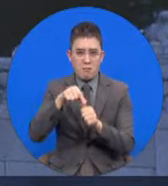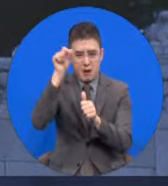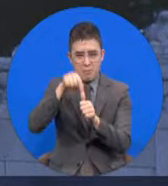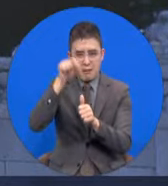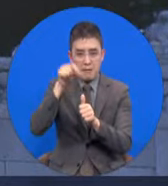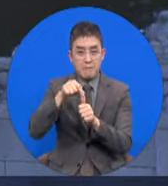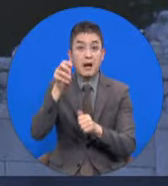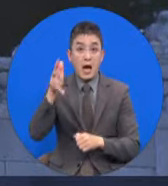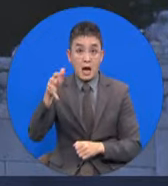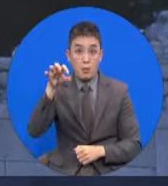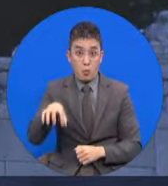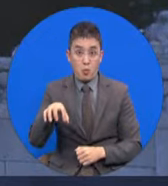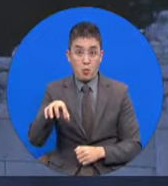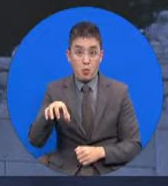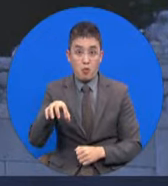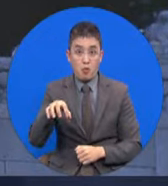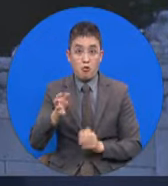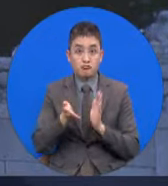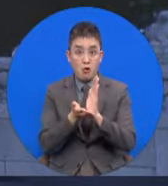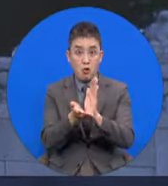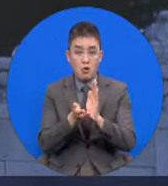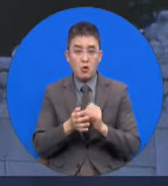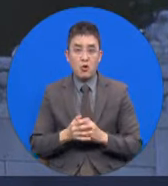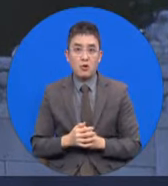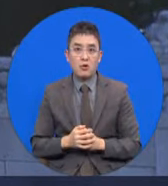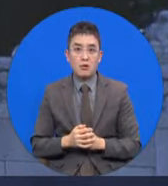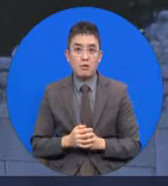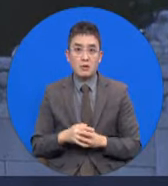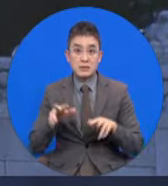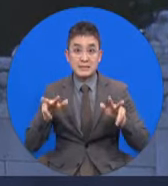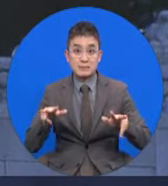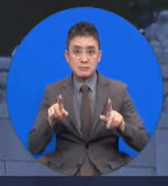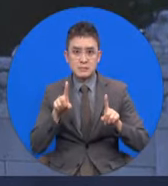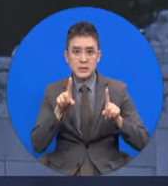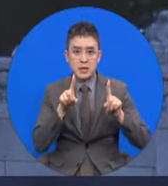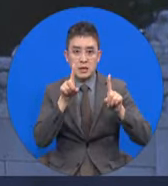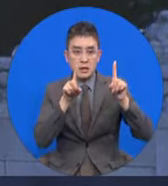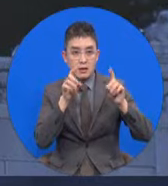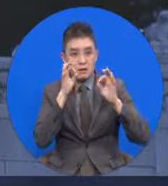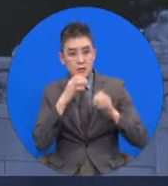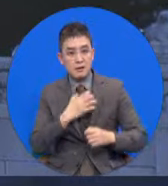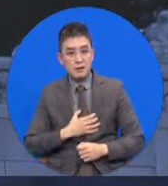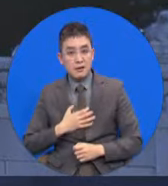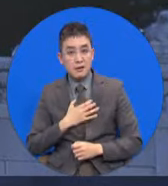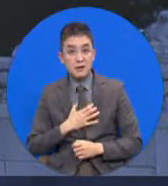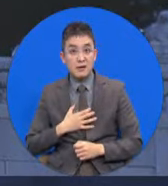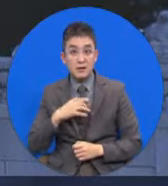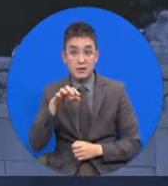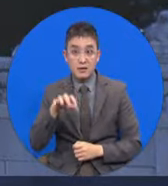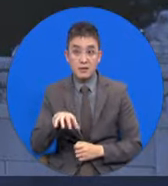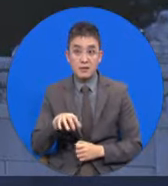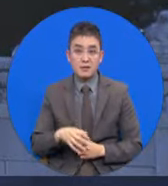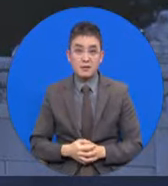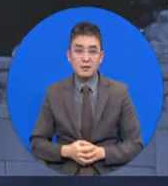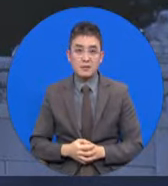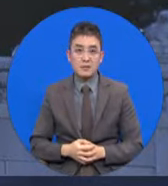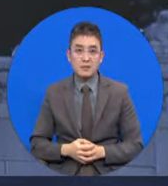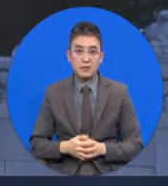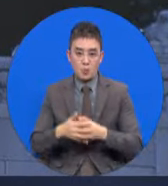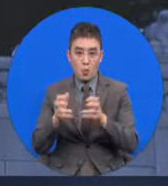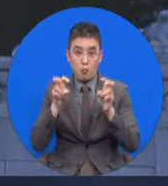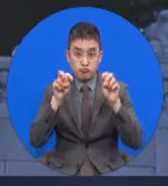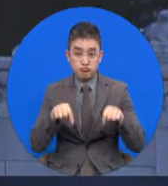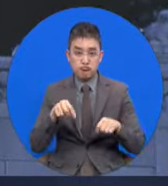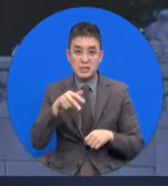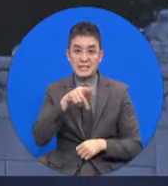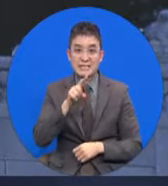지역으로 분류되어 왔는데 지금 의외의 양상으로 번지고 있는 것이 이 무소속 장희찬 후보가 지금 끝까지 완주를